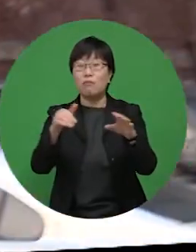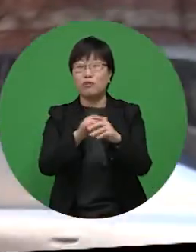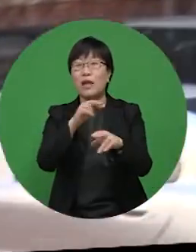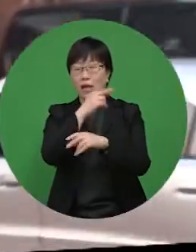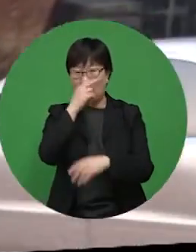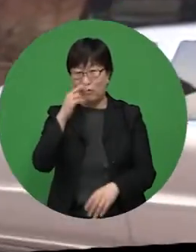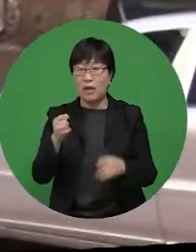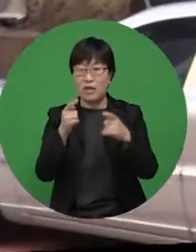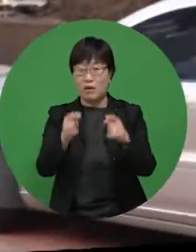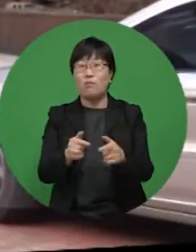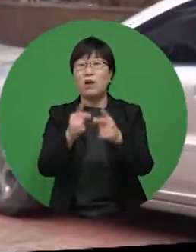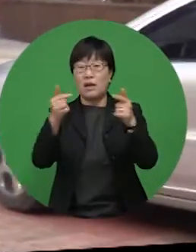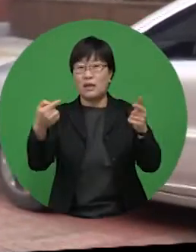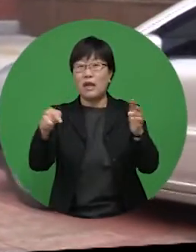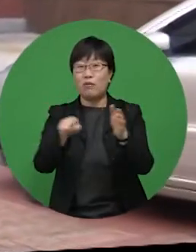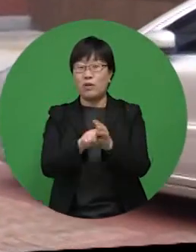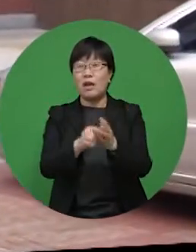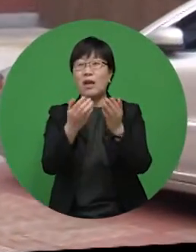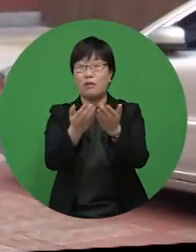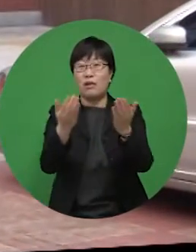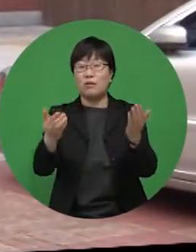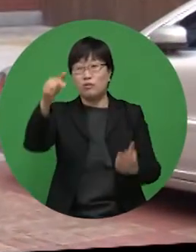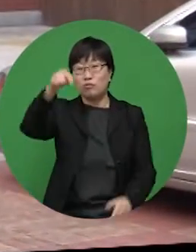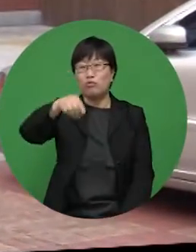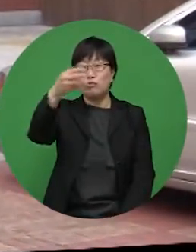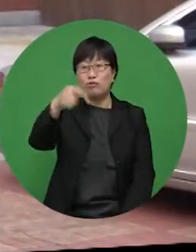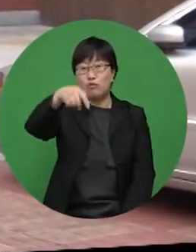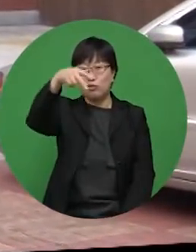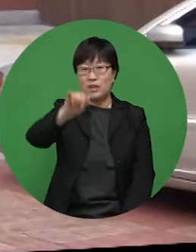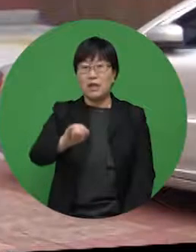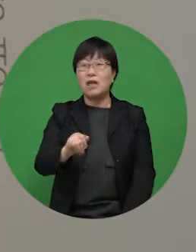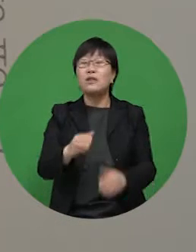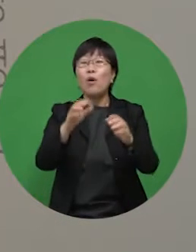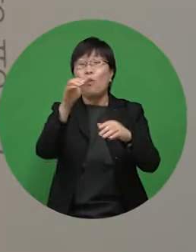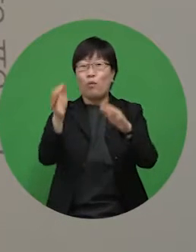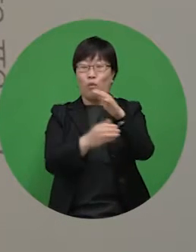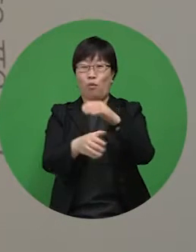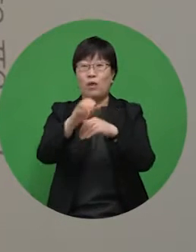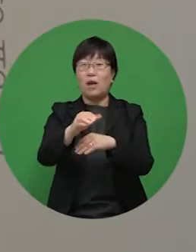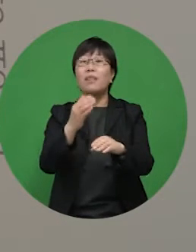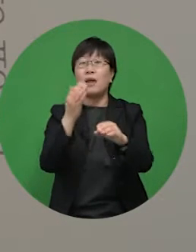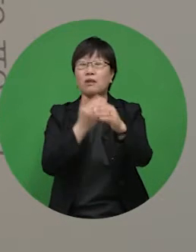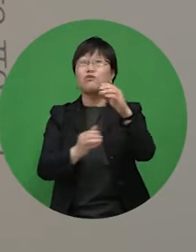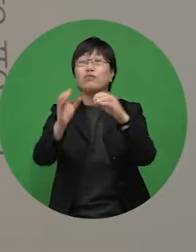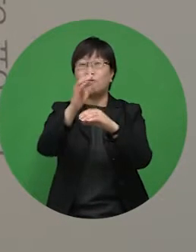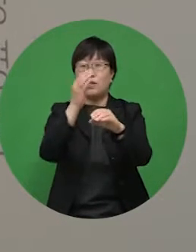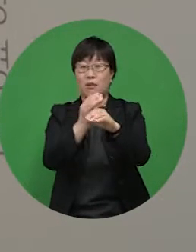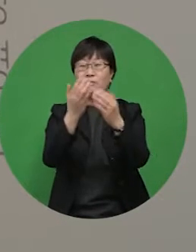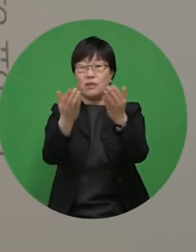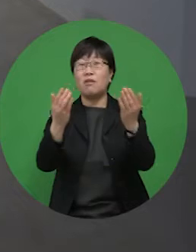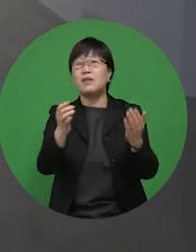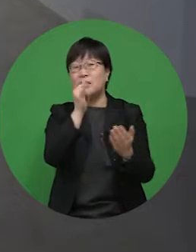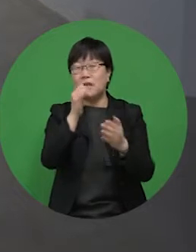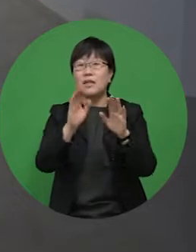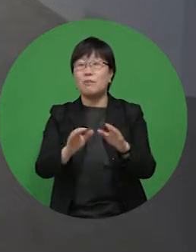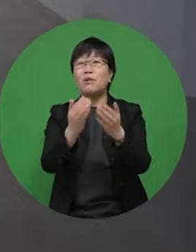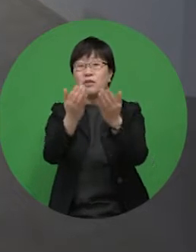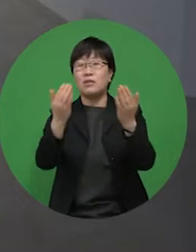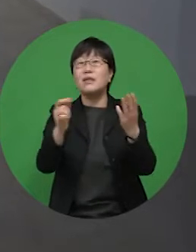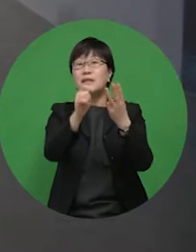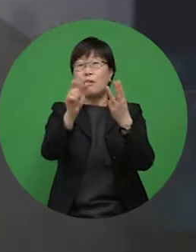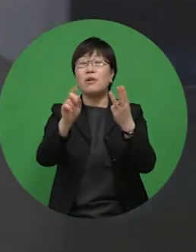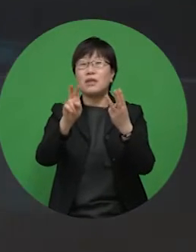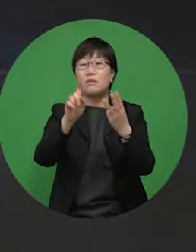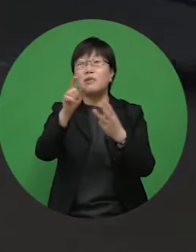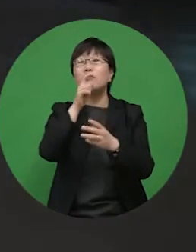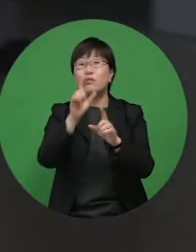구민들이 문화 향유의 기회를 확대할 수 있는 곳인 갤러리 구루지에서 공간의 중첩전이 열렸습니다. 이번